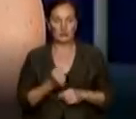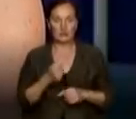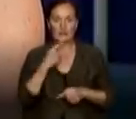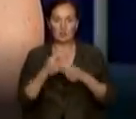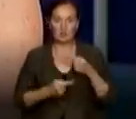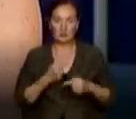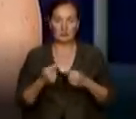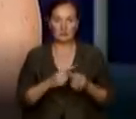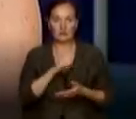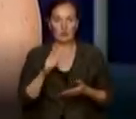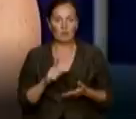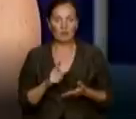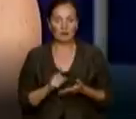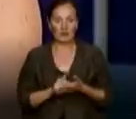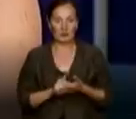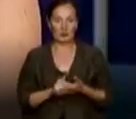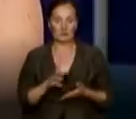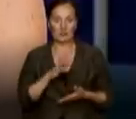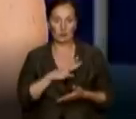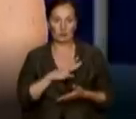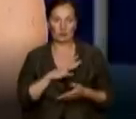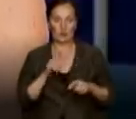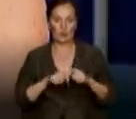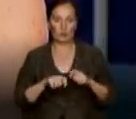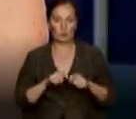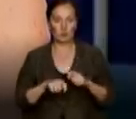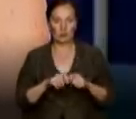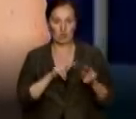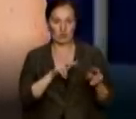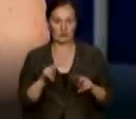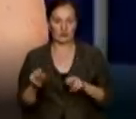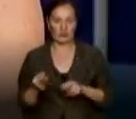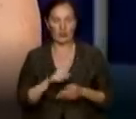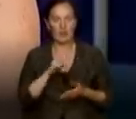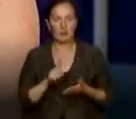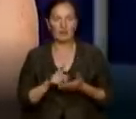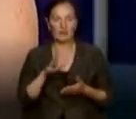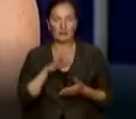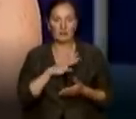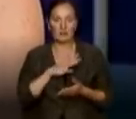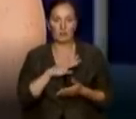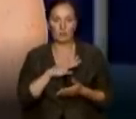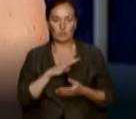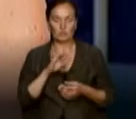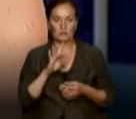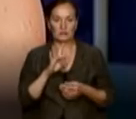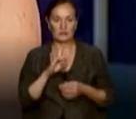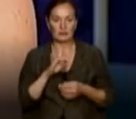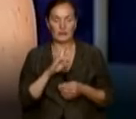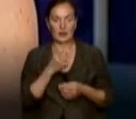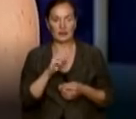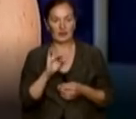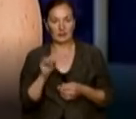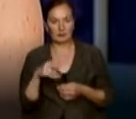повинен здійснюватися, на мою думку, контроль. Повинні бути рейди безпосередньо громадських